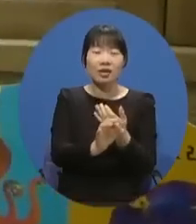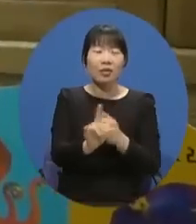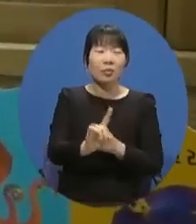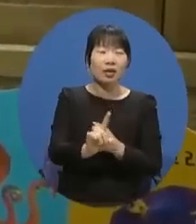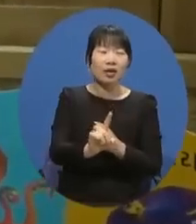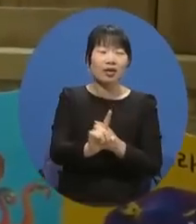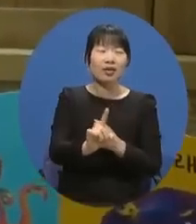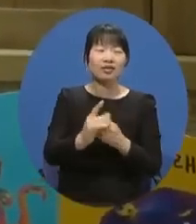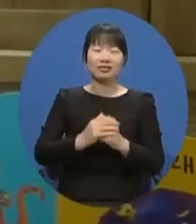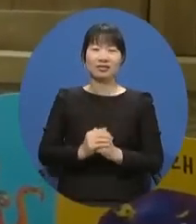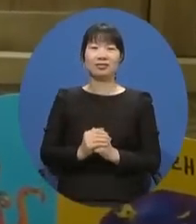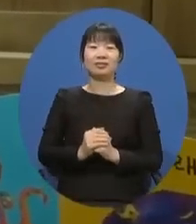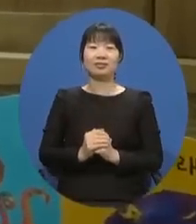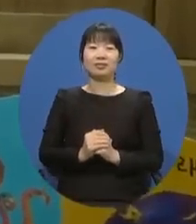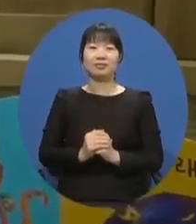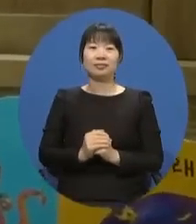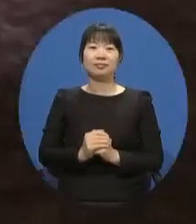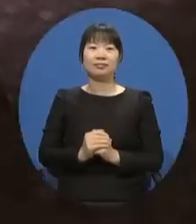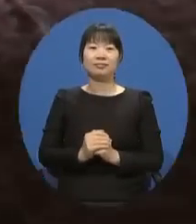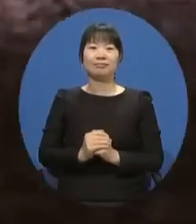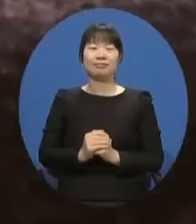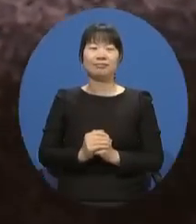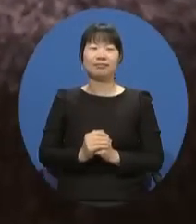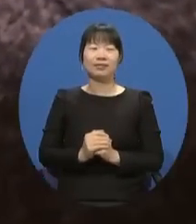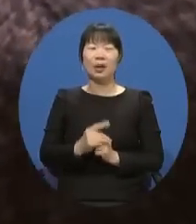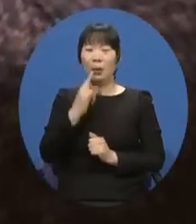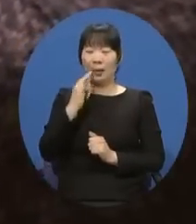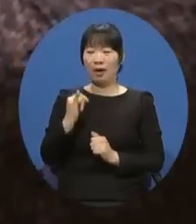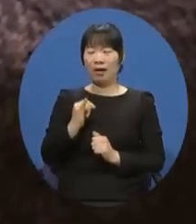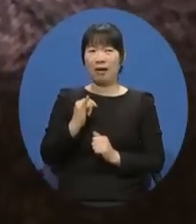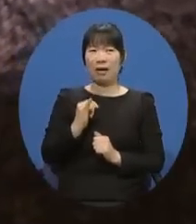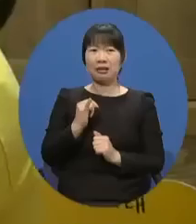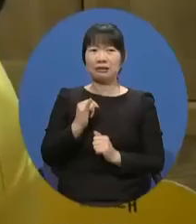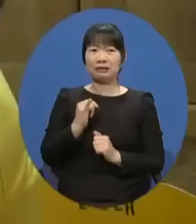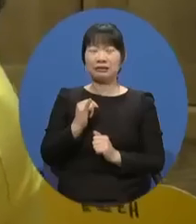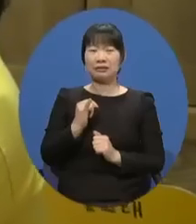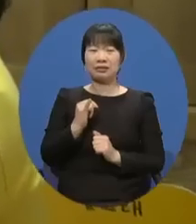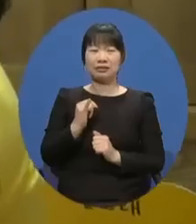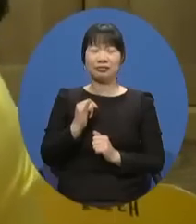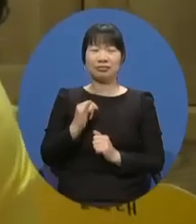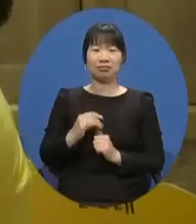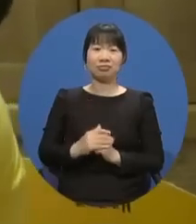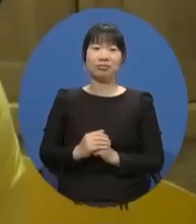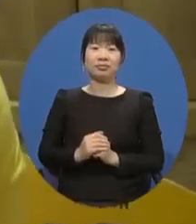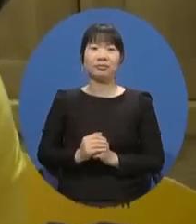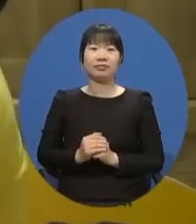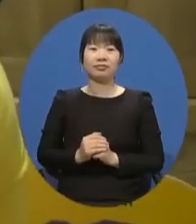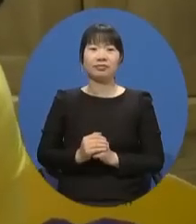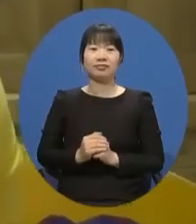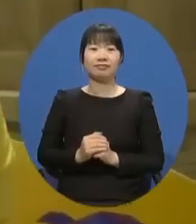손 탁! 나? 엄마, 눈 너무 내 목소리.